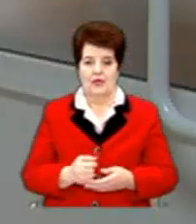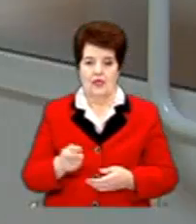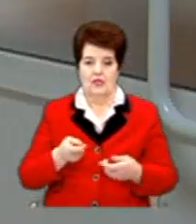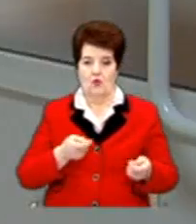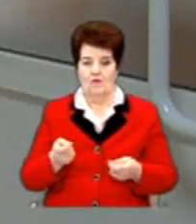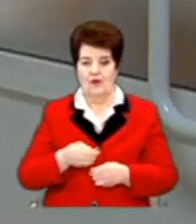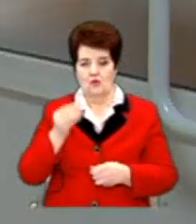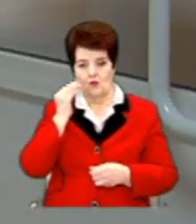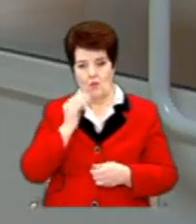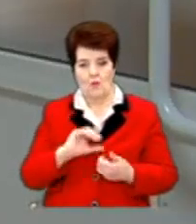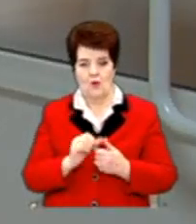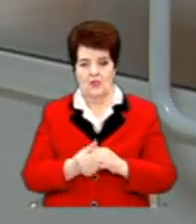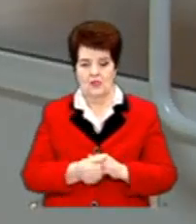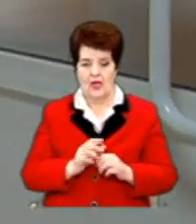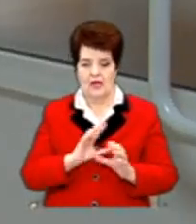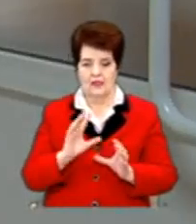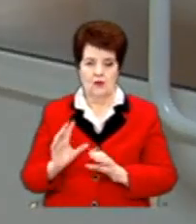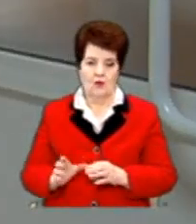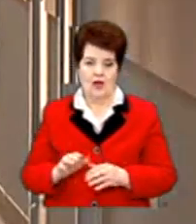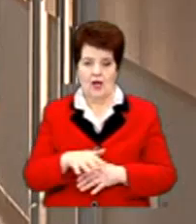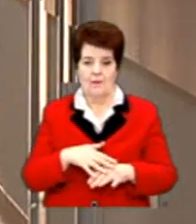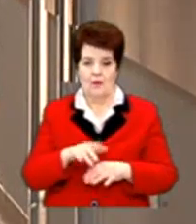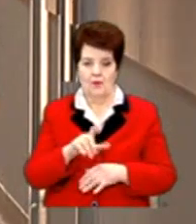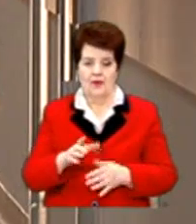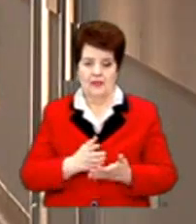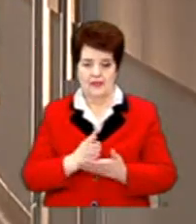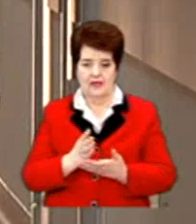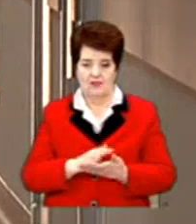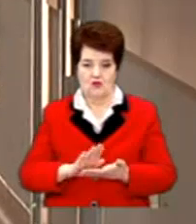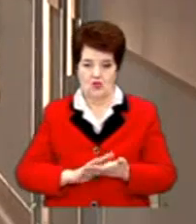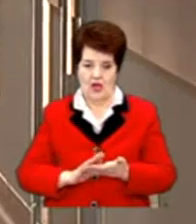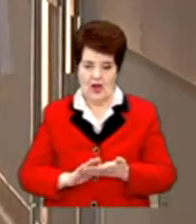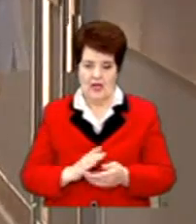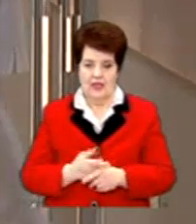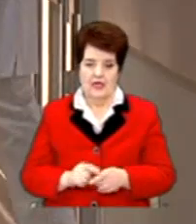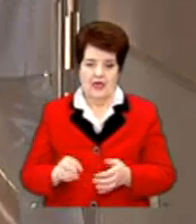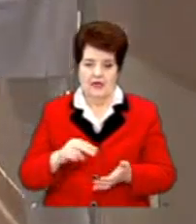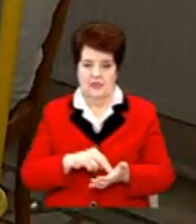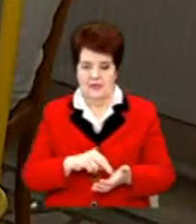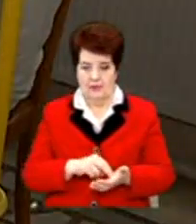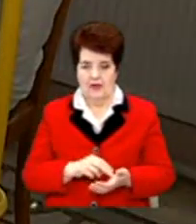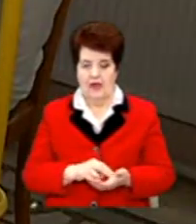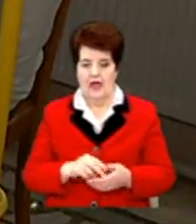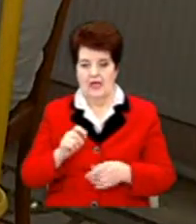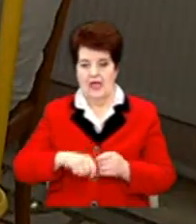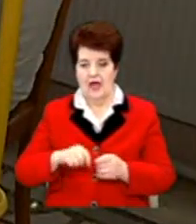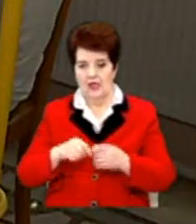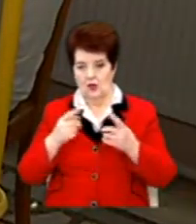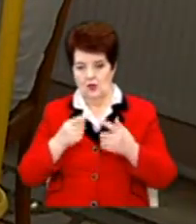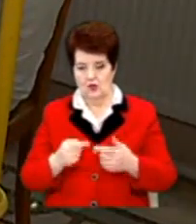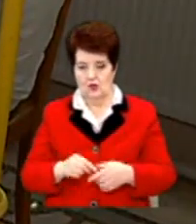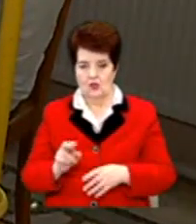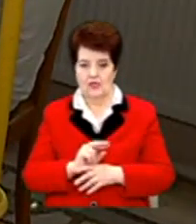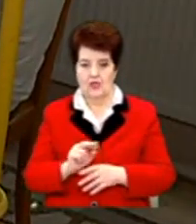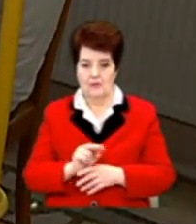Scopul modificărilor prevede asigurarea populației cu servicii medicale de calitate și stabilirea cu exactitate a diagnosticelor și